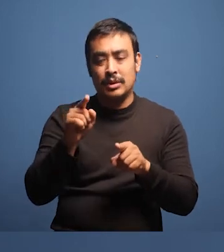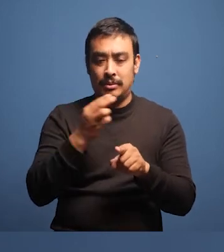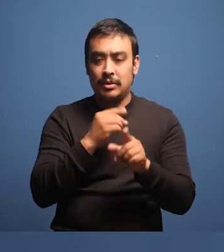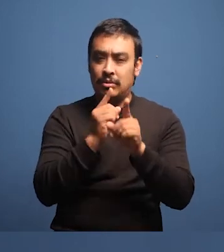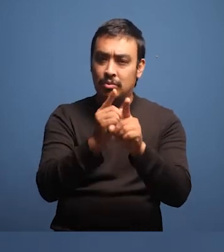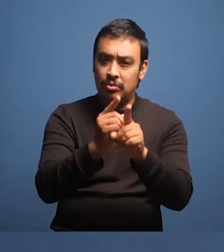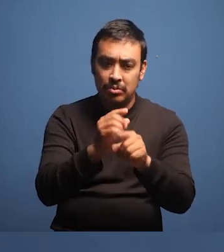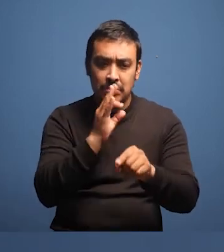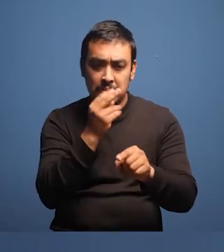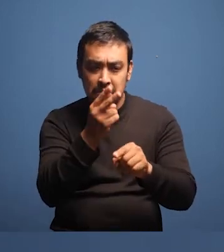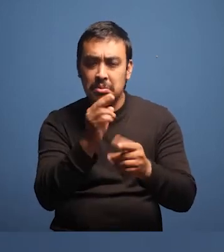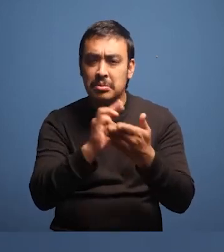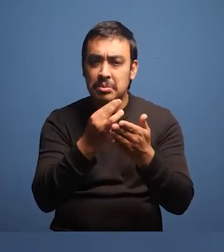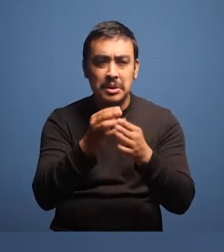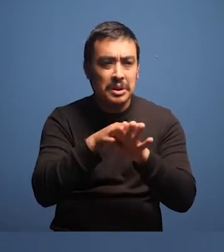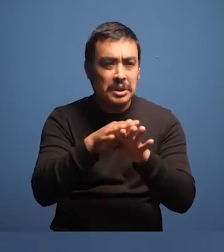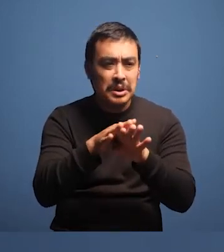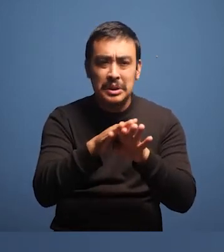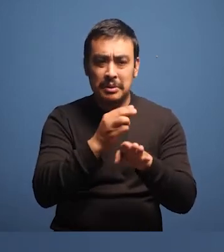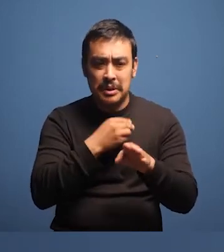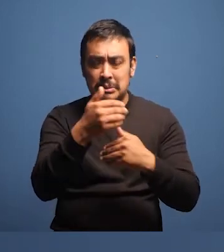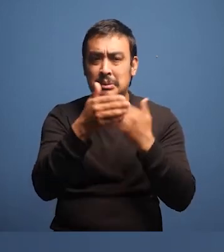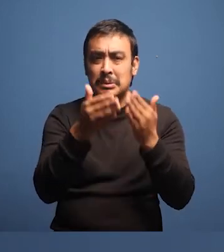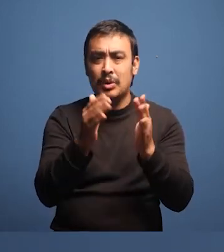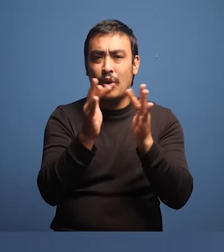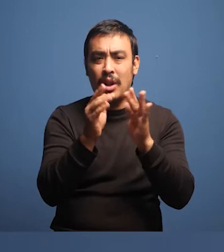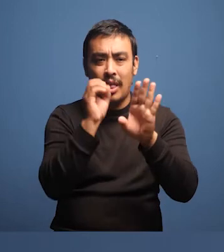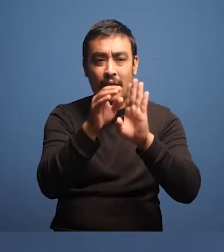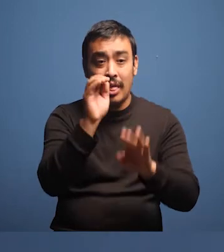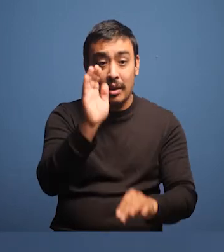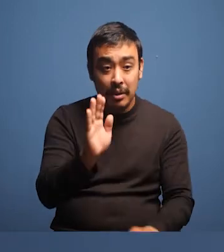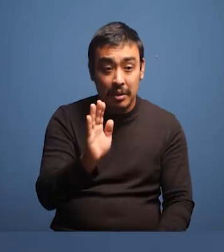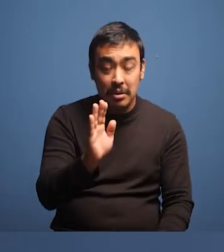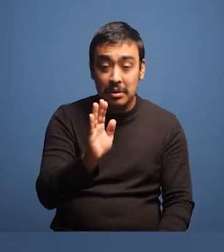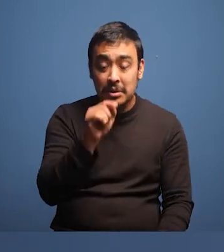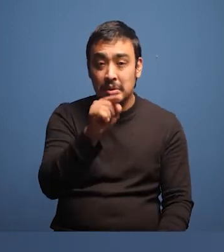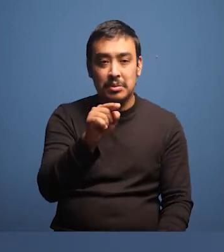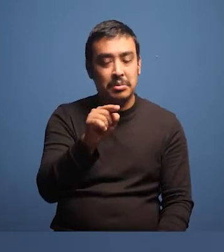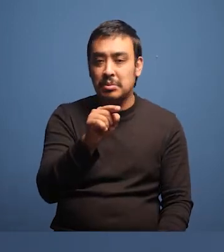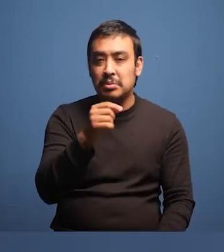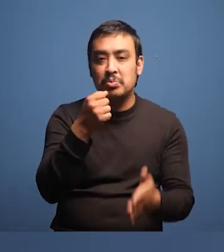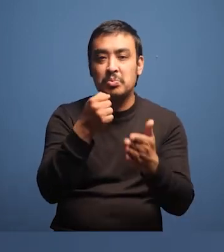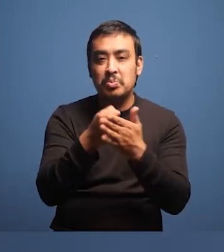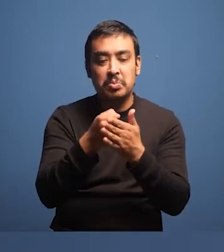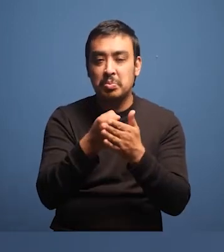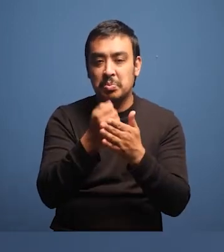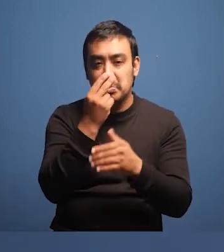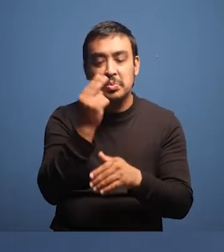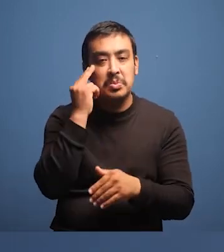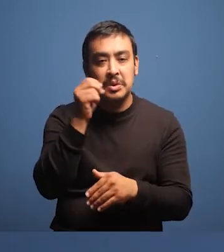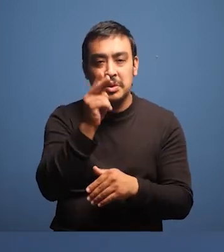हेर्दाखेरि यति धेरै हुन्छ नि त्यो लिमिट मान्छेहरू त्यस्तो पनि अनलाइनमा राख्न सक्छ भनेर चाहिँ त्यो रेन्जसम्म पनि पुगिरहेको थियो कि त्यस्तो